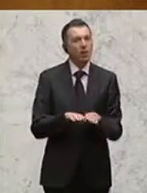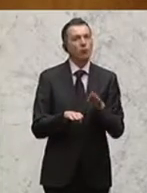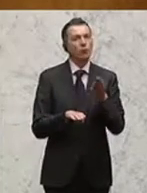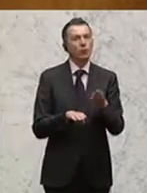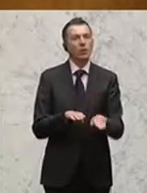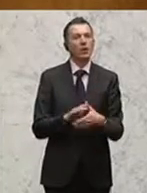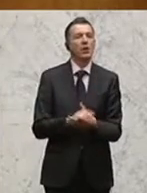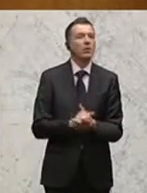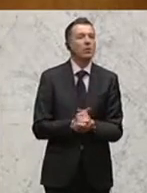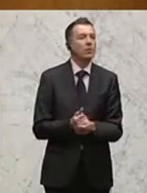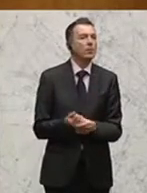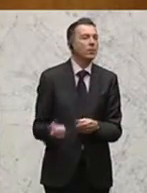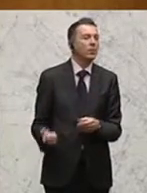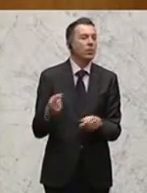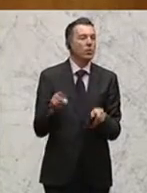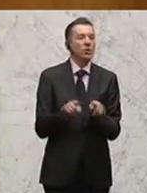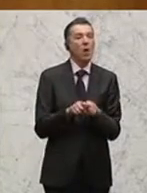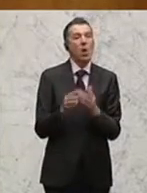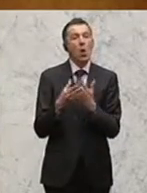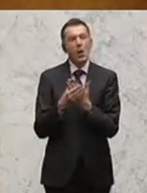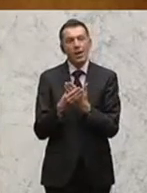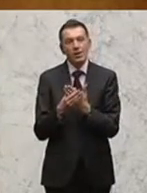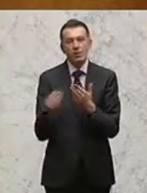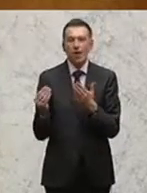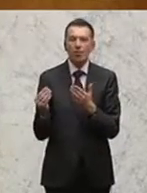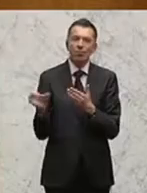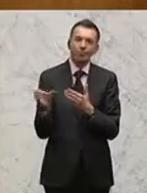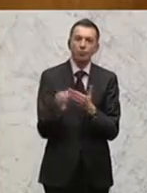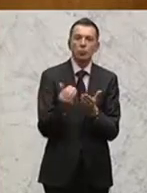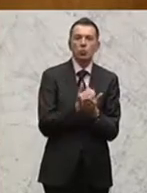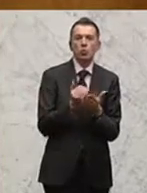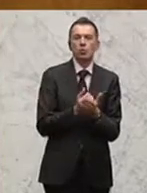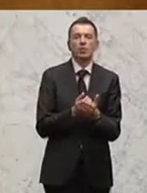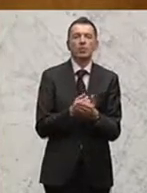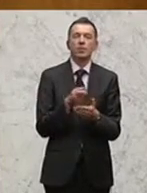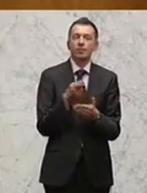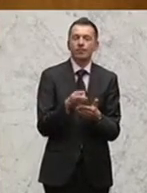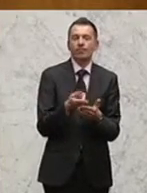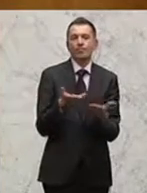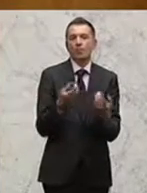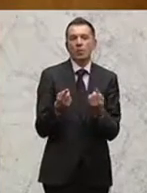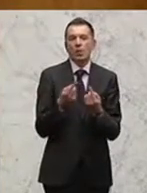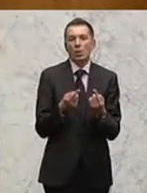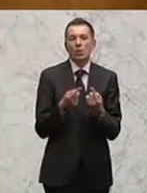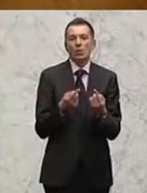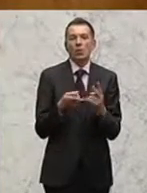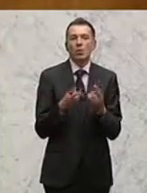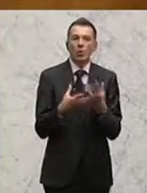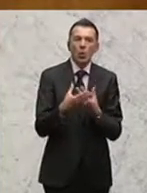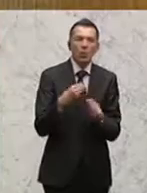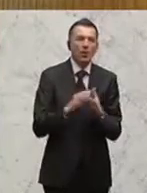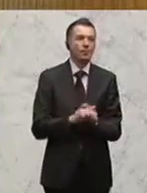zu setzen und sich vor allem auch Expertinnen und Experten zunutze machen, wie gehe ich in derartigen Fällen letztendlich auch